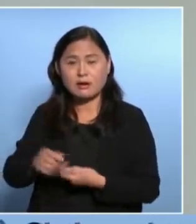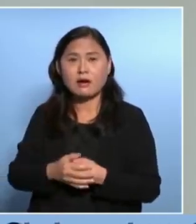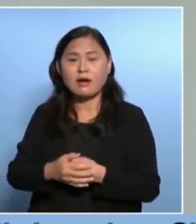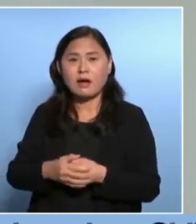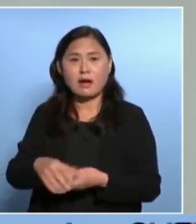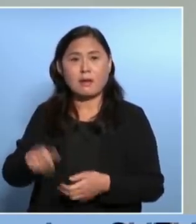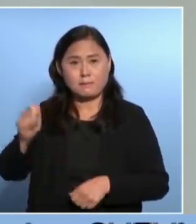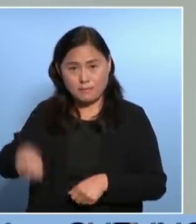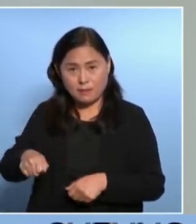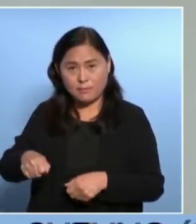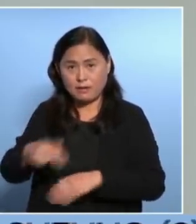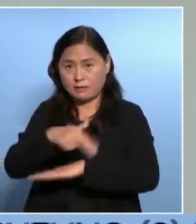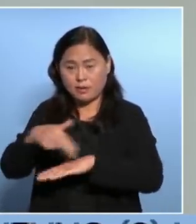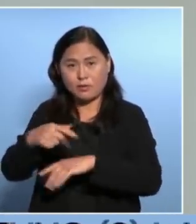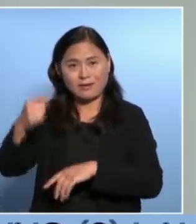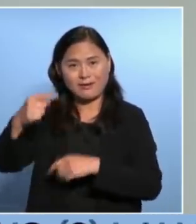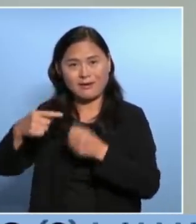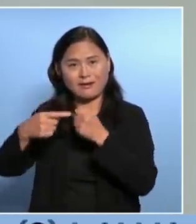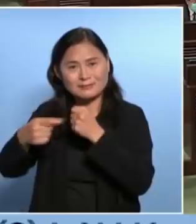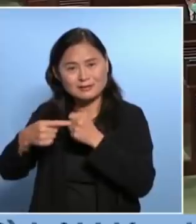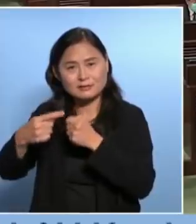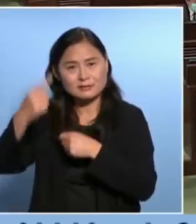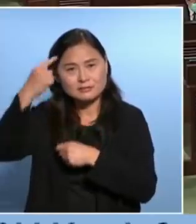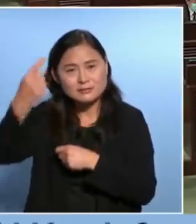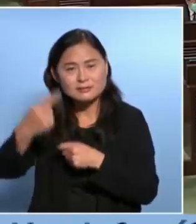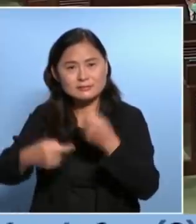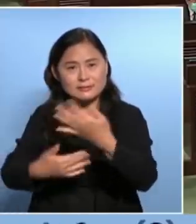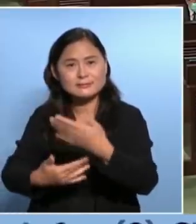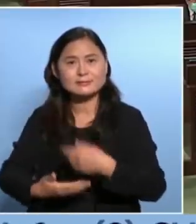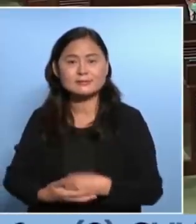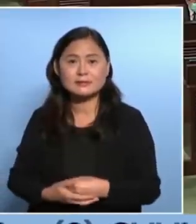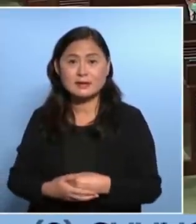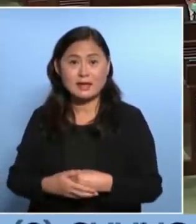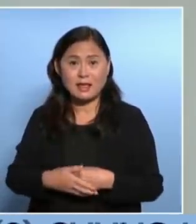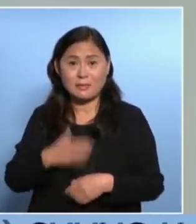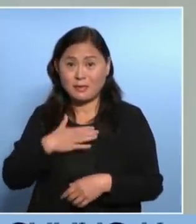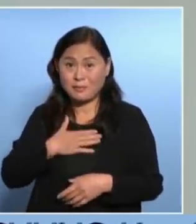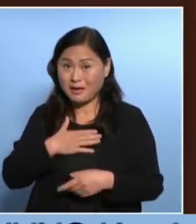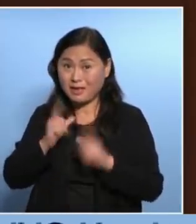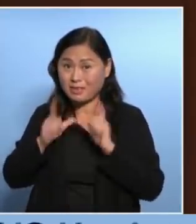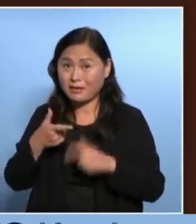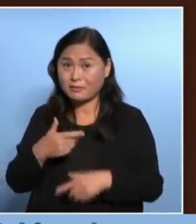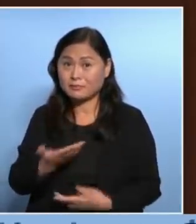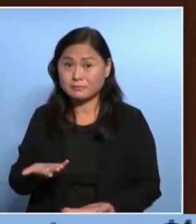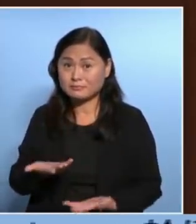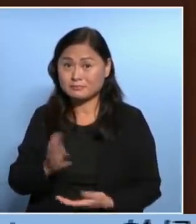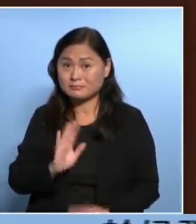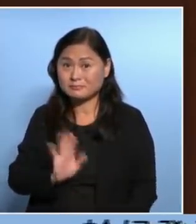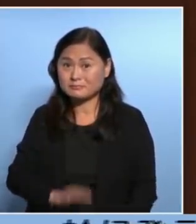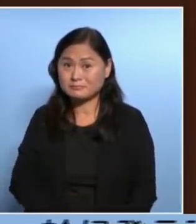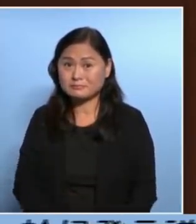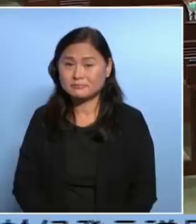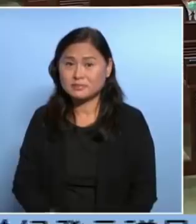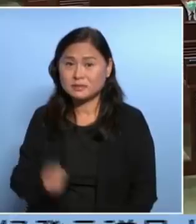一日是幾時？ 邊位？ 是不是不敢答啊？ 邊位局長或者司